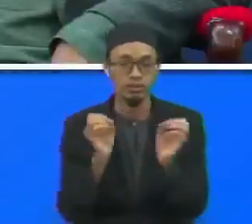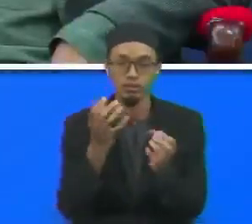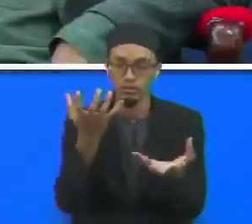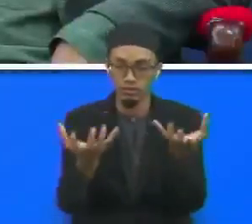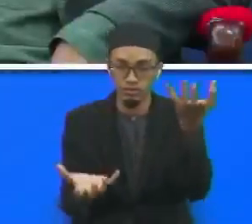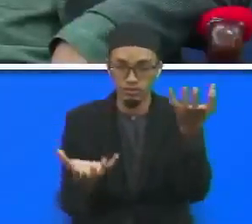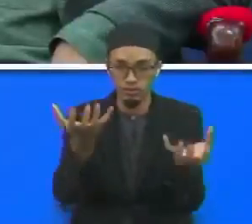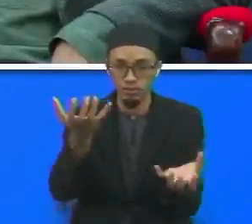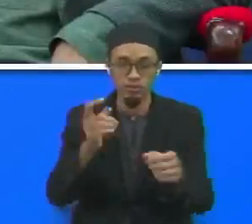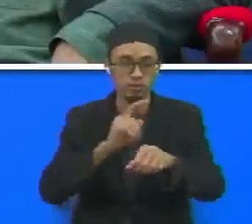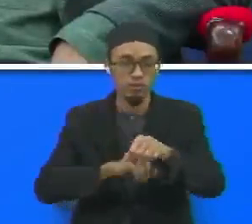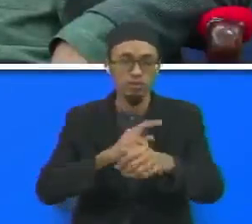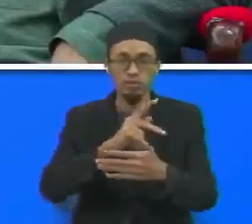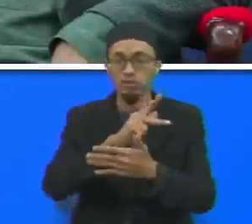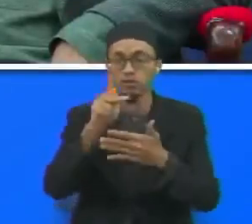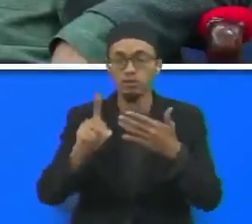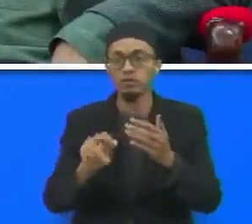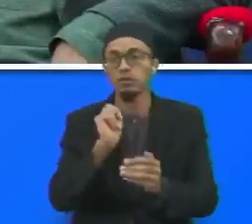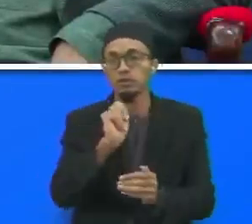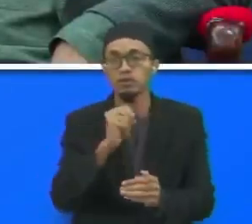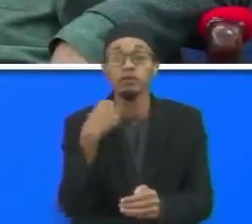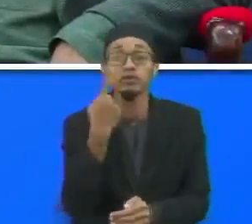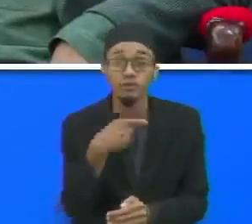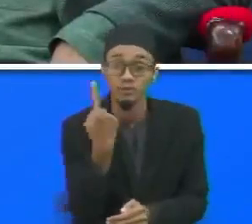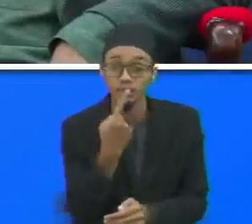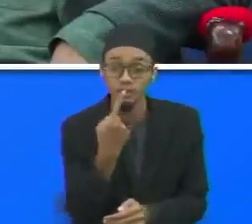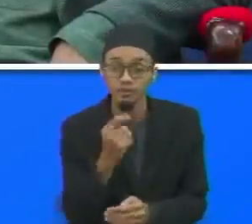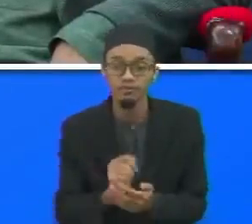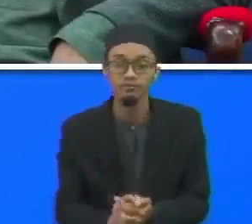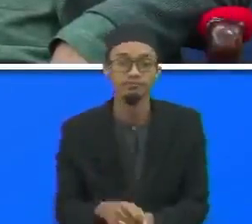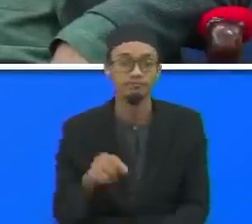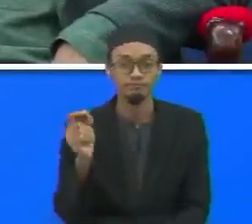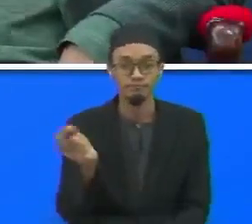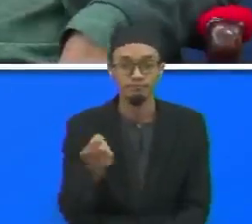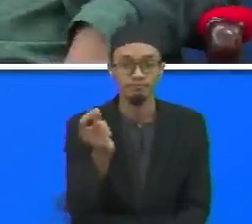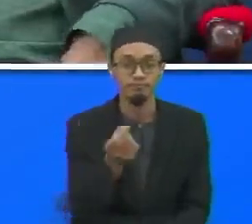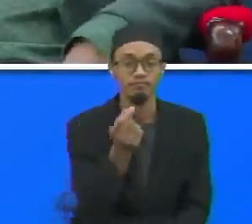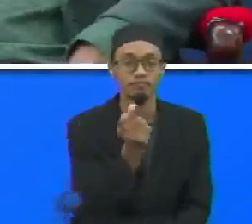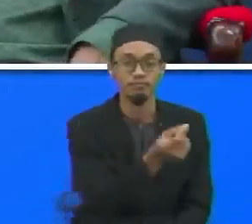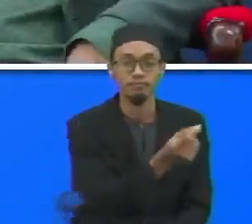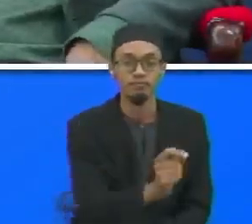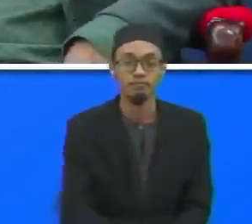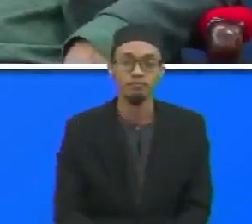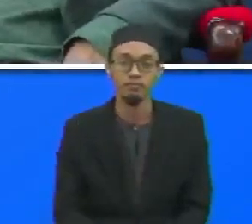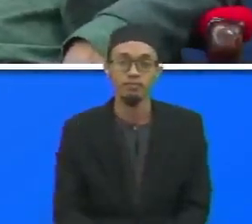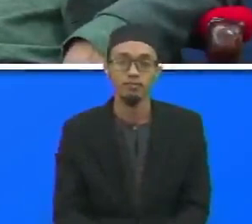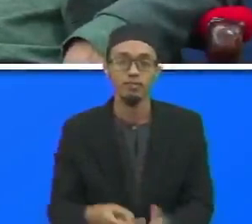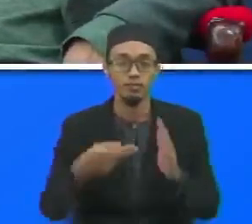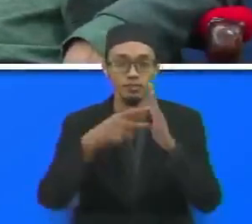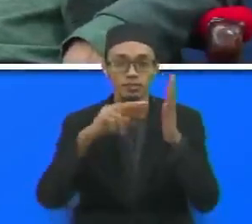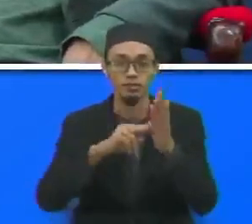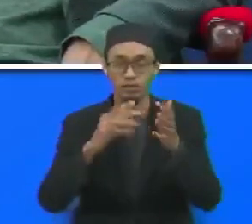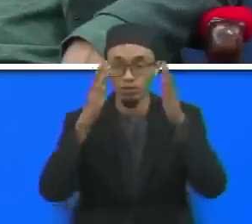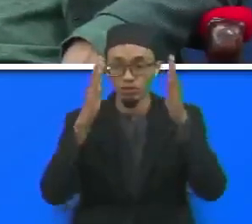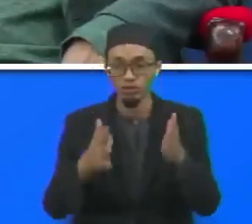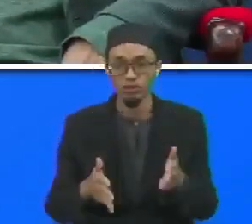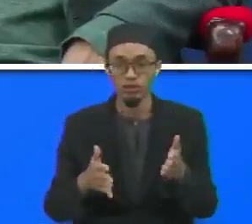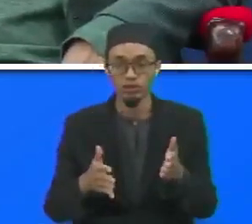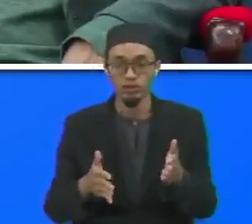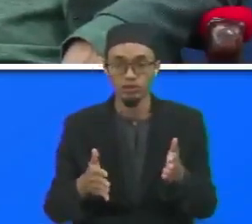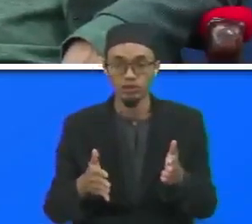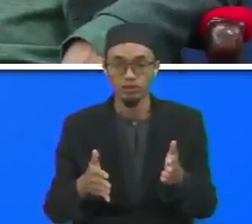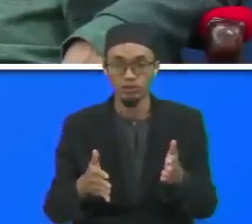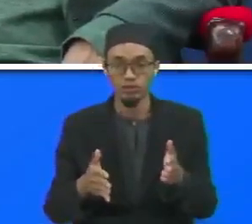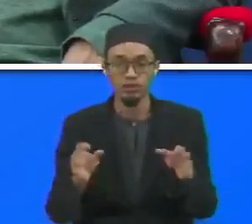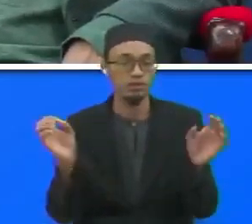yatatayyarun wa la yaktawun wa ala rabbihim yatawakkalun. Orang-orang yang tak melakukan jampi